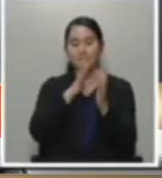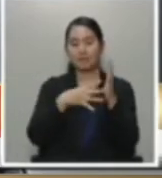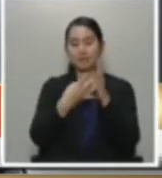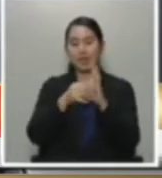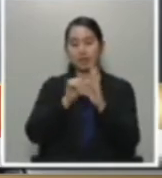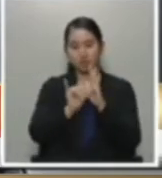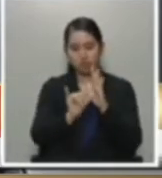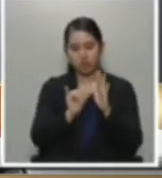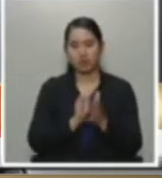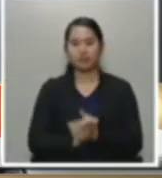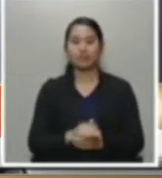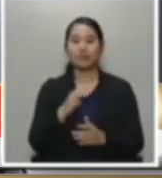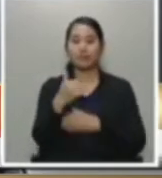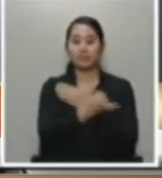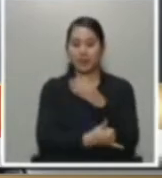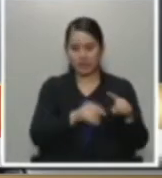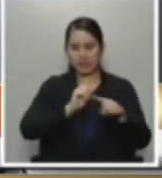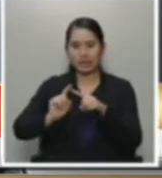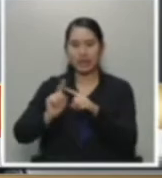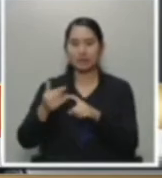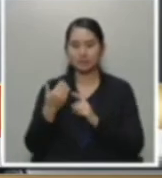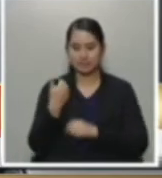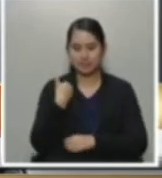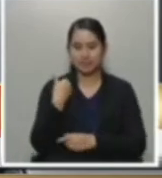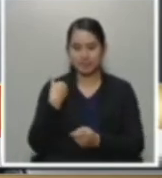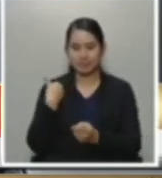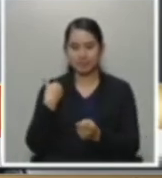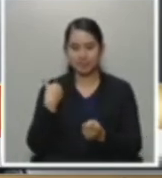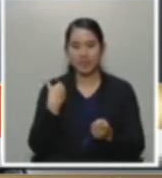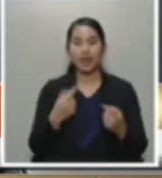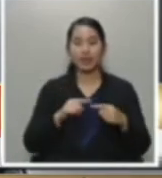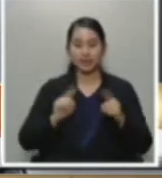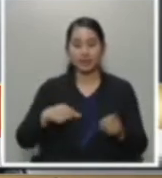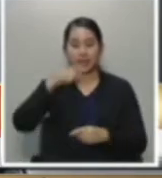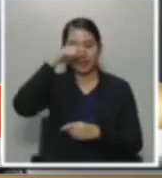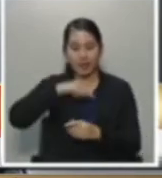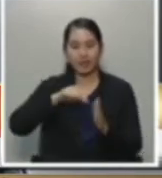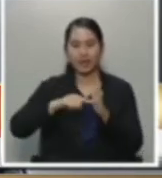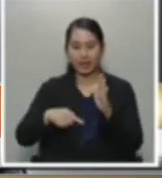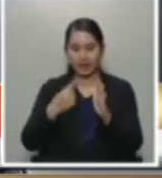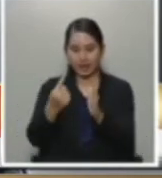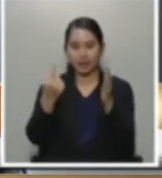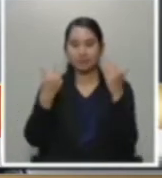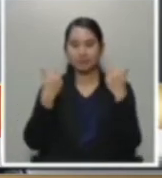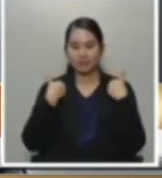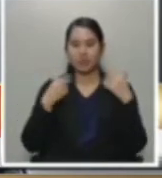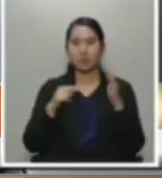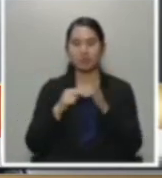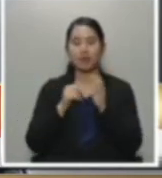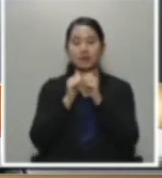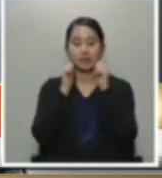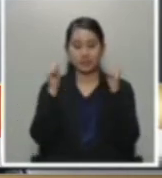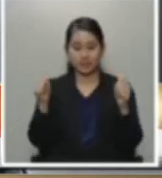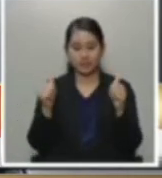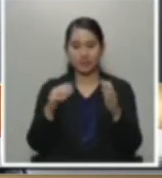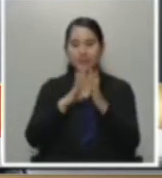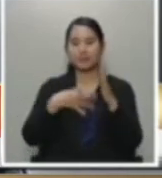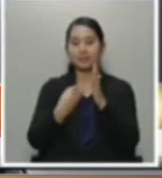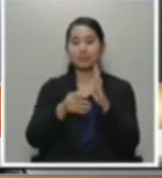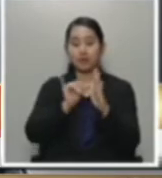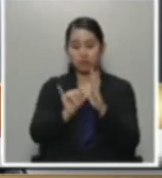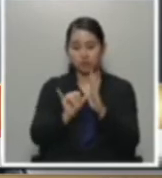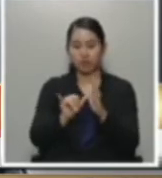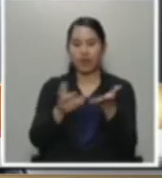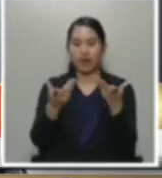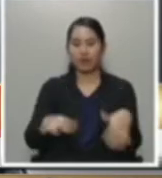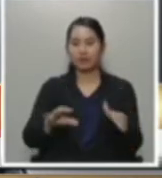ก็ทุกประเทศเขาก็มีแต่ประเทศไทยเริ่มมีก็ยังดีครับให้มียุทธศาสตร์ไว้นะครับต่อไปก็ต้องเป็น